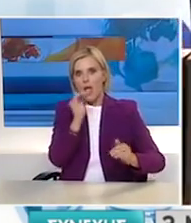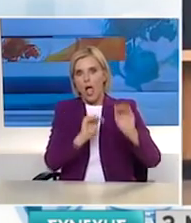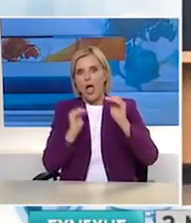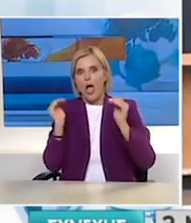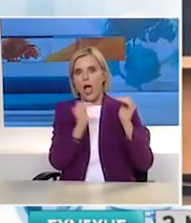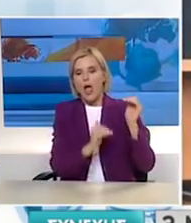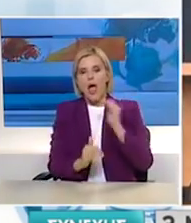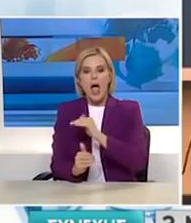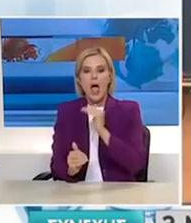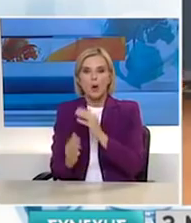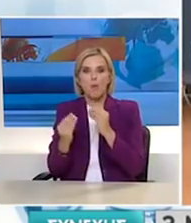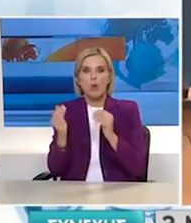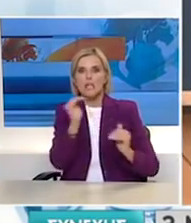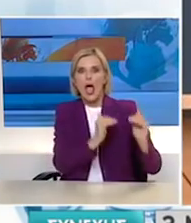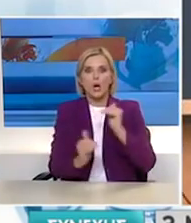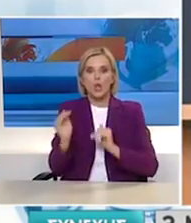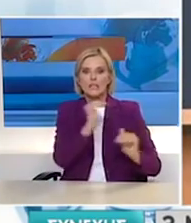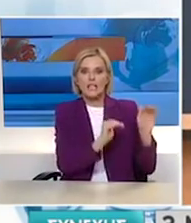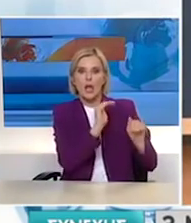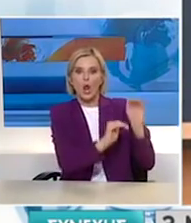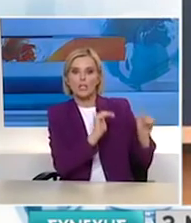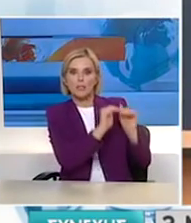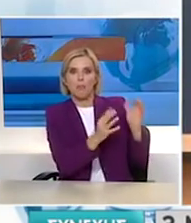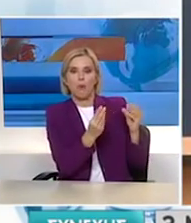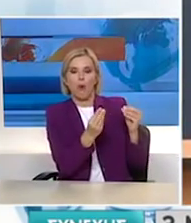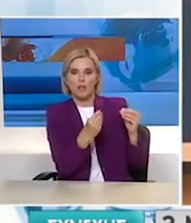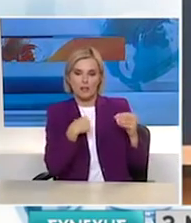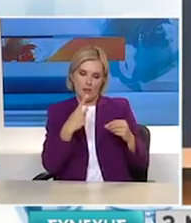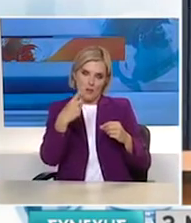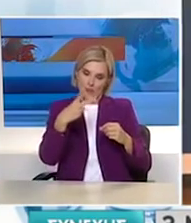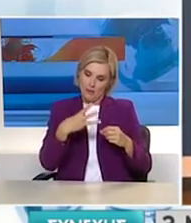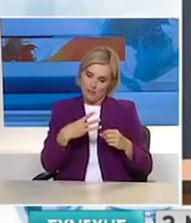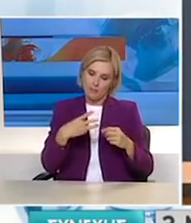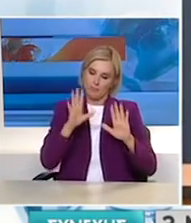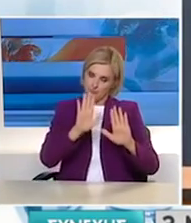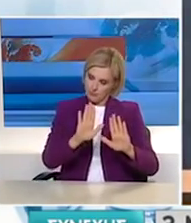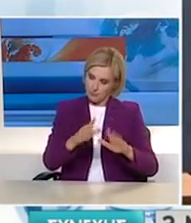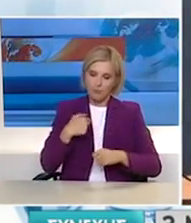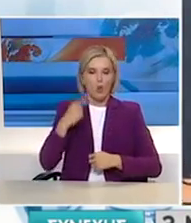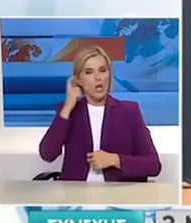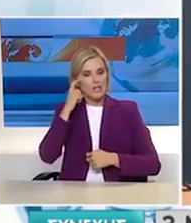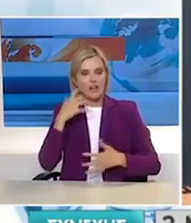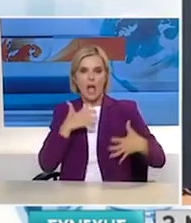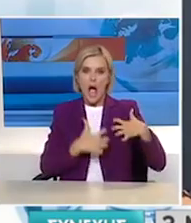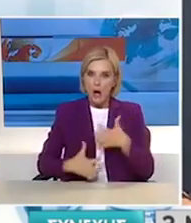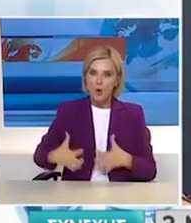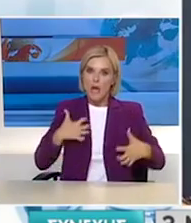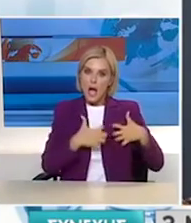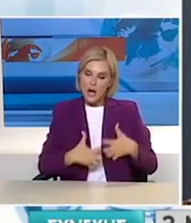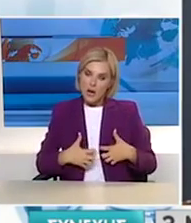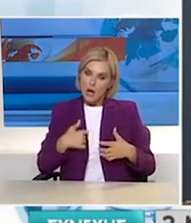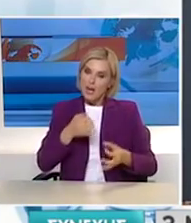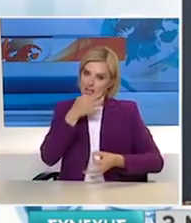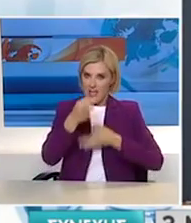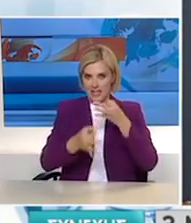πρώτες που αφορούν εμένα. Αντιλαμβάνομαι ότι υπάρχει μια αγωνία και υπάρχει μια ανησυχία, αλλά ταυτόχρονα πρέπει να εξηγήσω